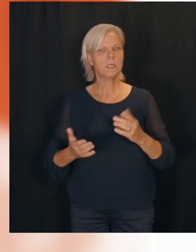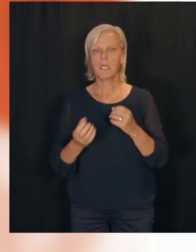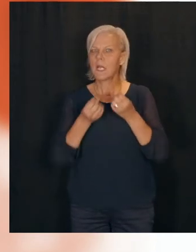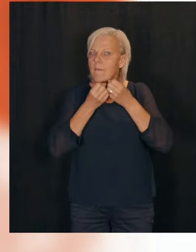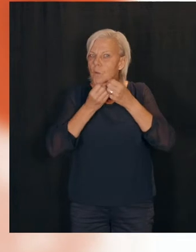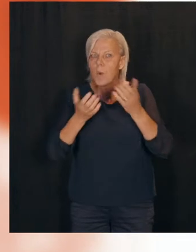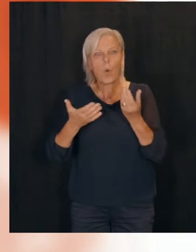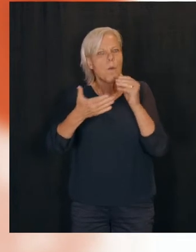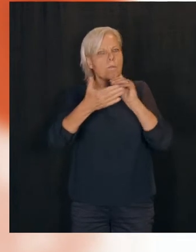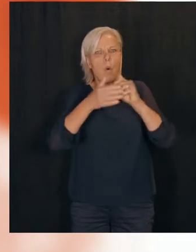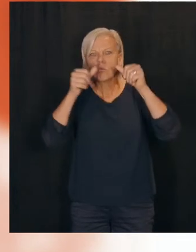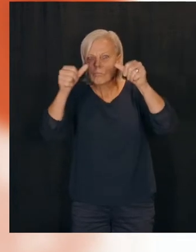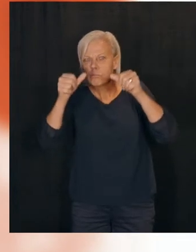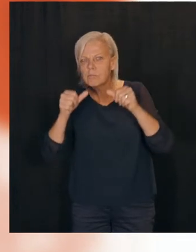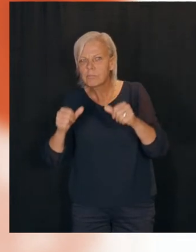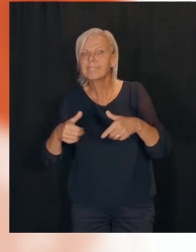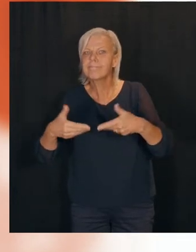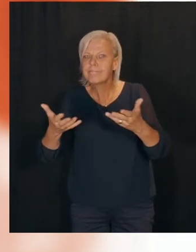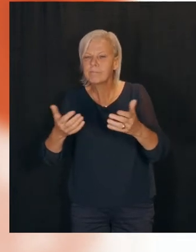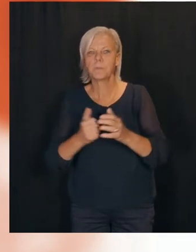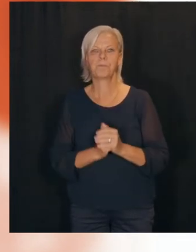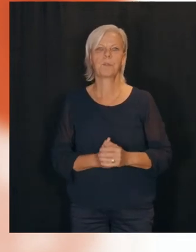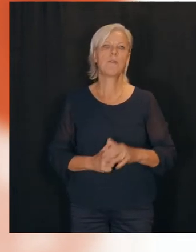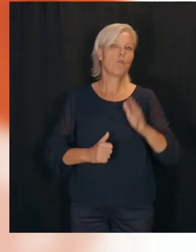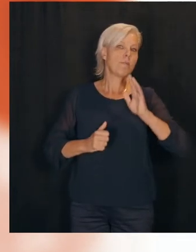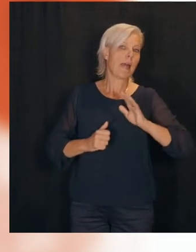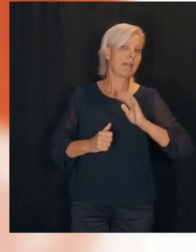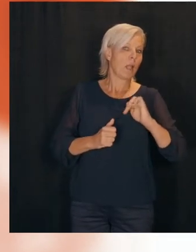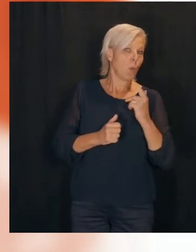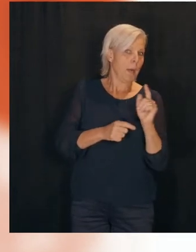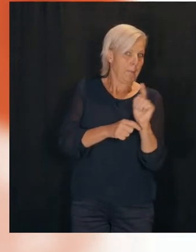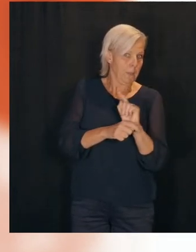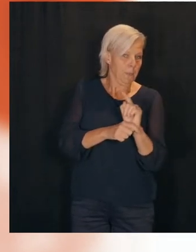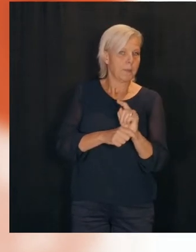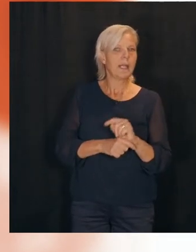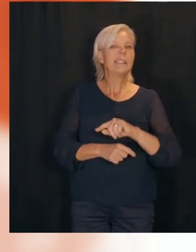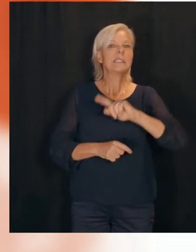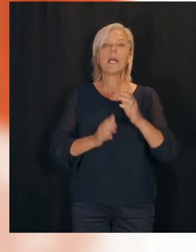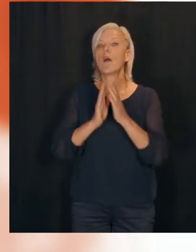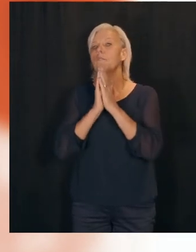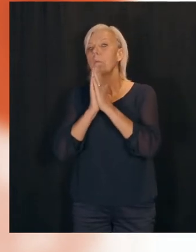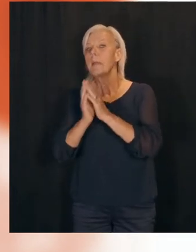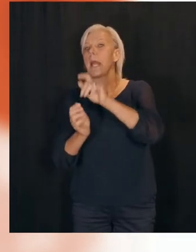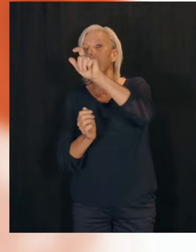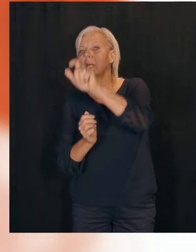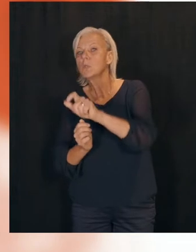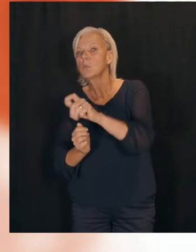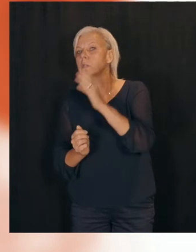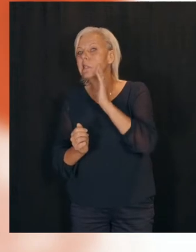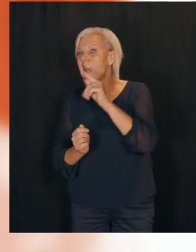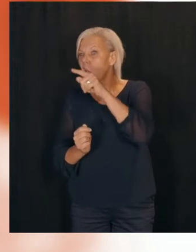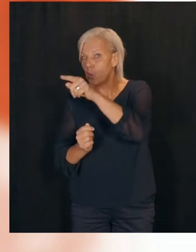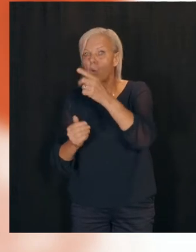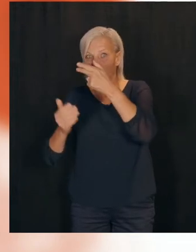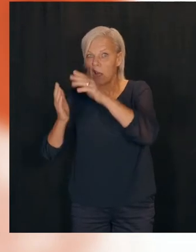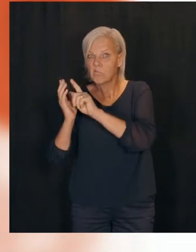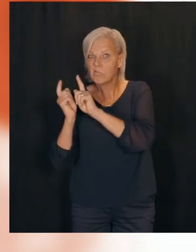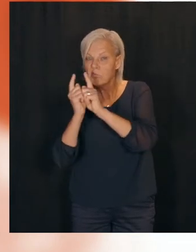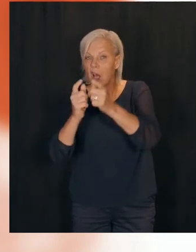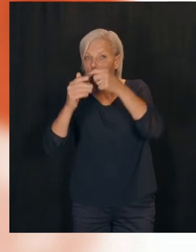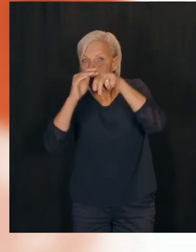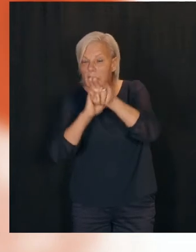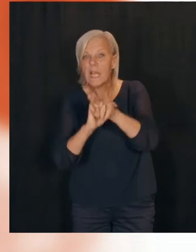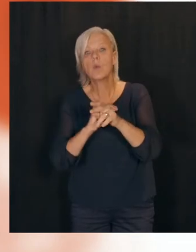det. Så efter några minuter så får jag be någon som passerar att gå in och fråga om mina vägnar. Om